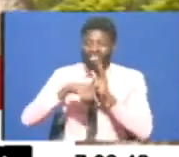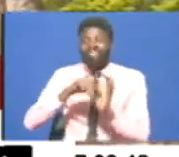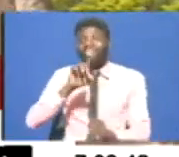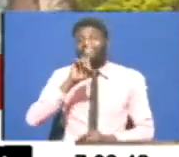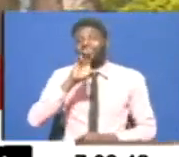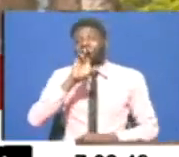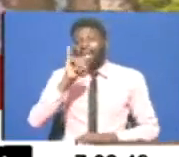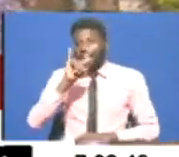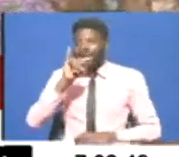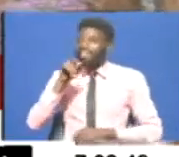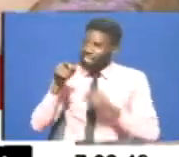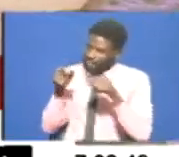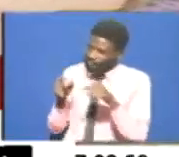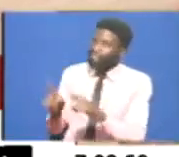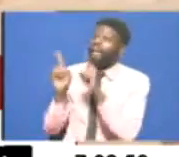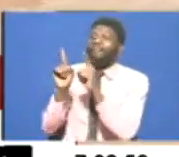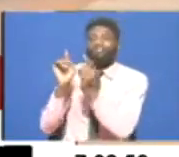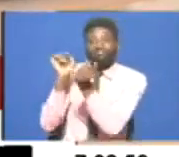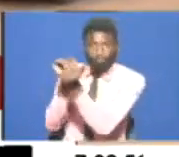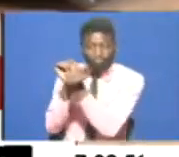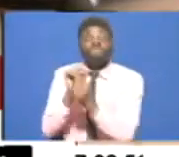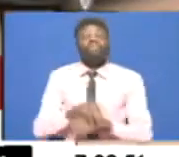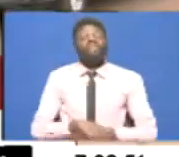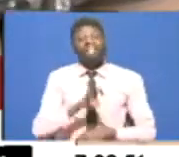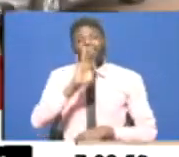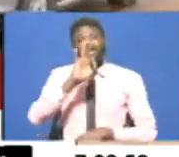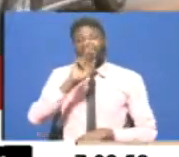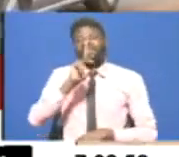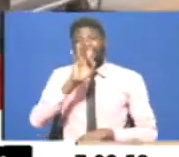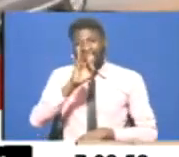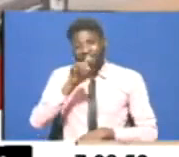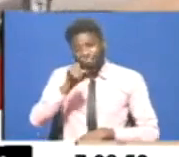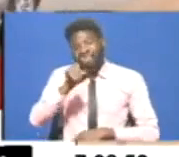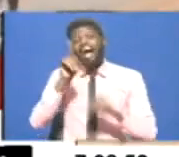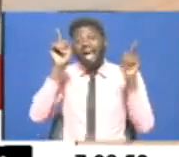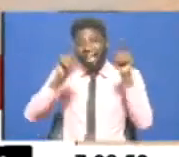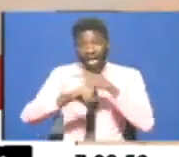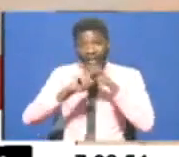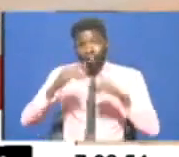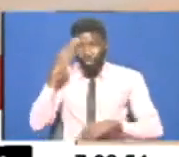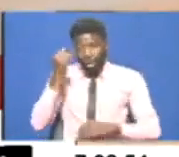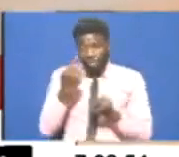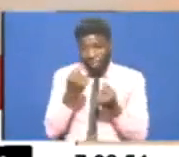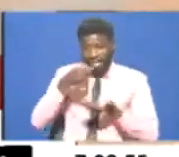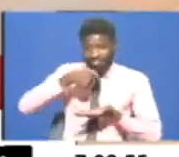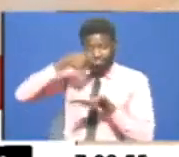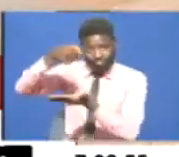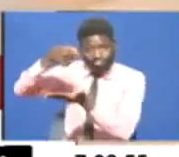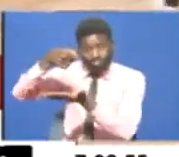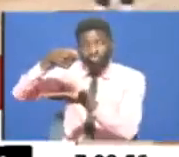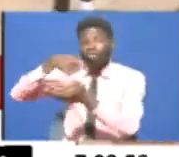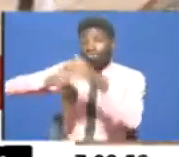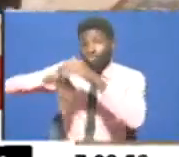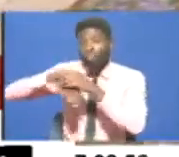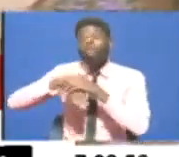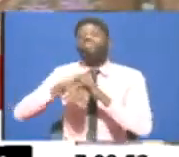matokeo ya uchunguzi kuhusu matumizi mabaya ya fedha zilizotengewa timu ya taifa, na waziri wa michezo Balozi Amina Mohamed alisema